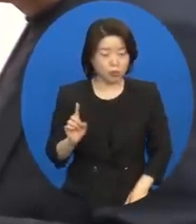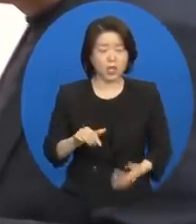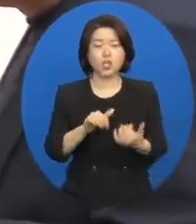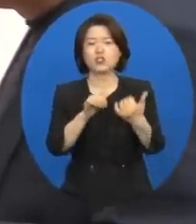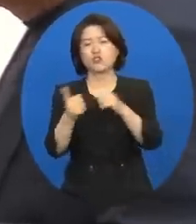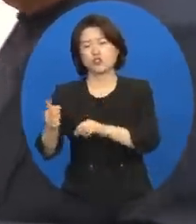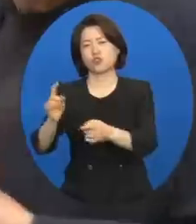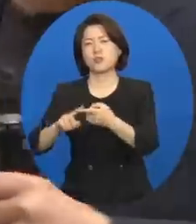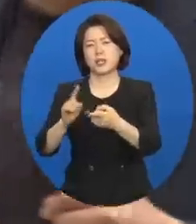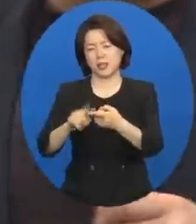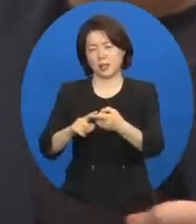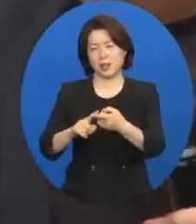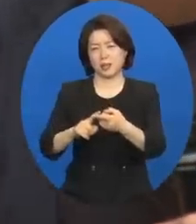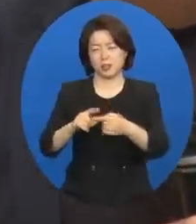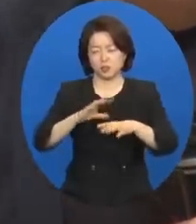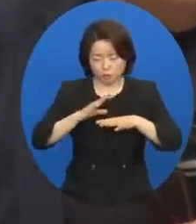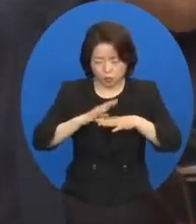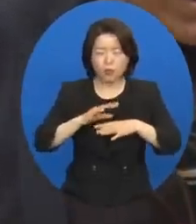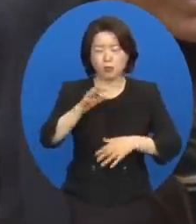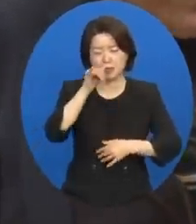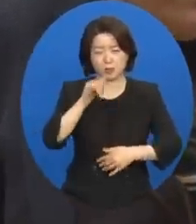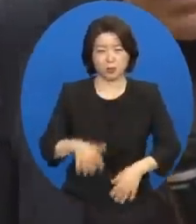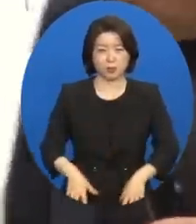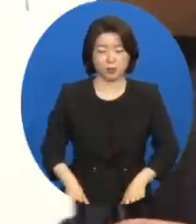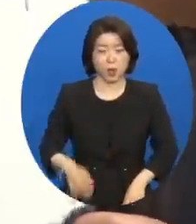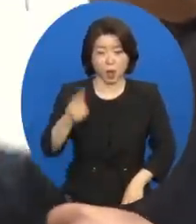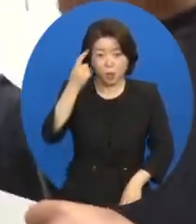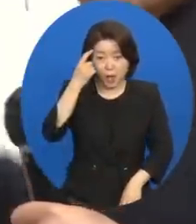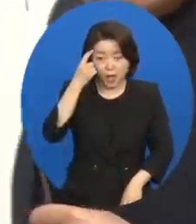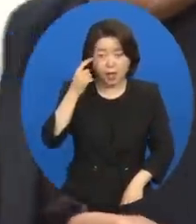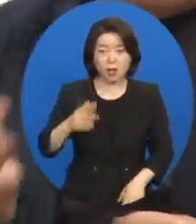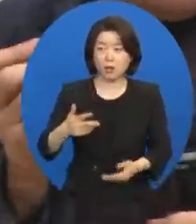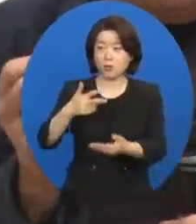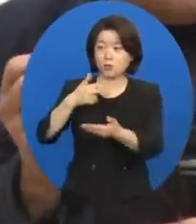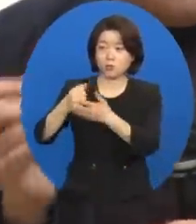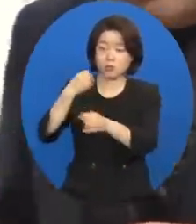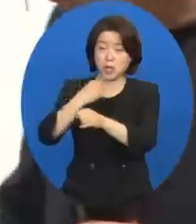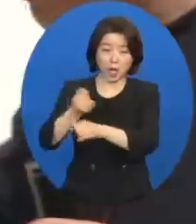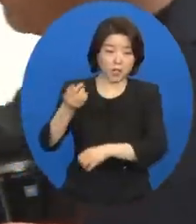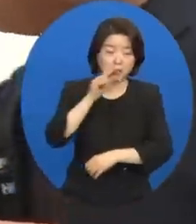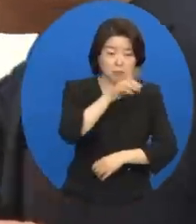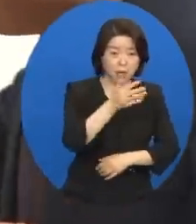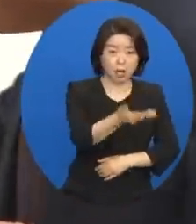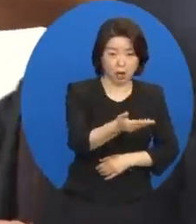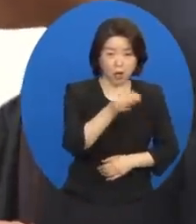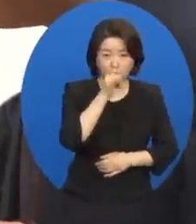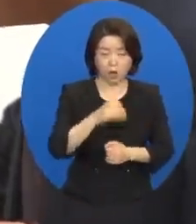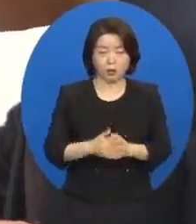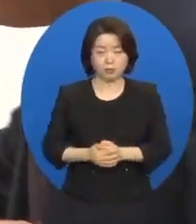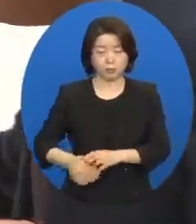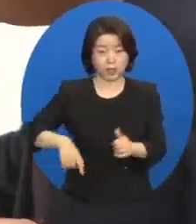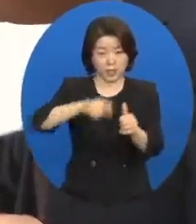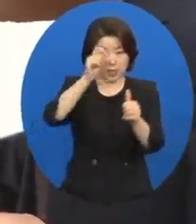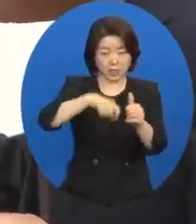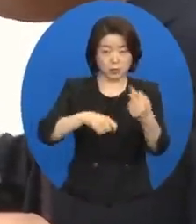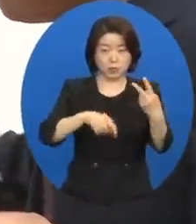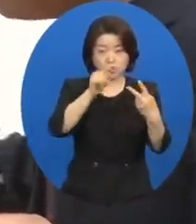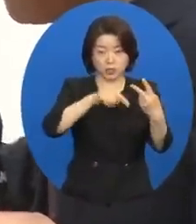대한 두려움입니다. 사망에 대한 두려움. 왜? 주님이 하신 말씀이에요. 제가 한 말이 아니고 히브리서